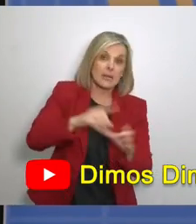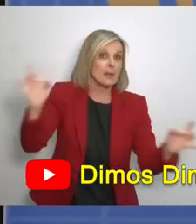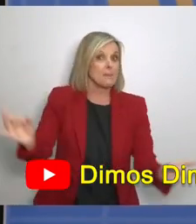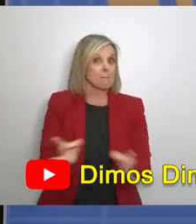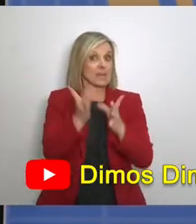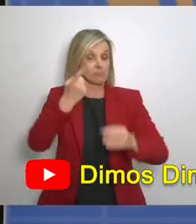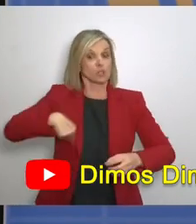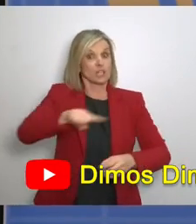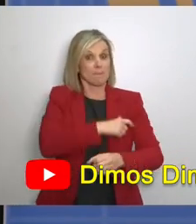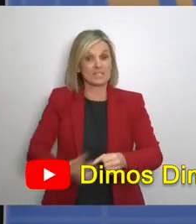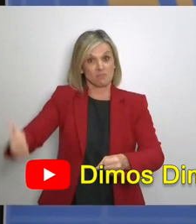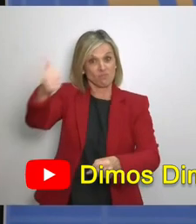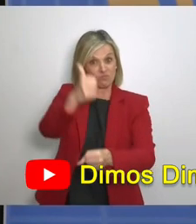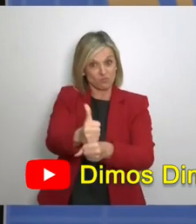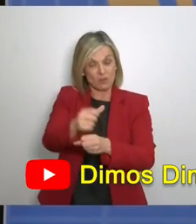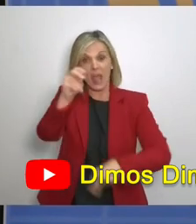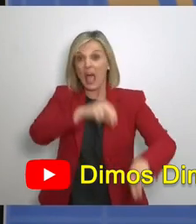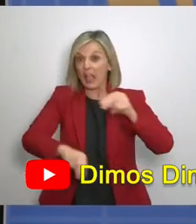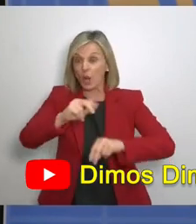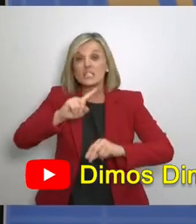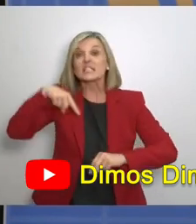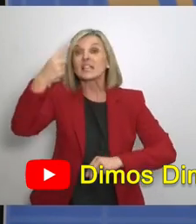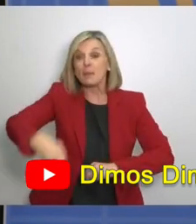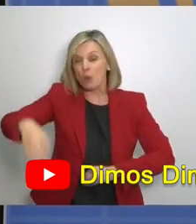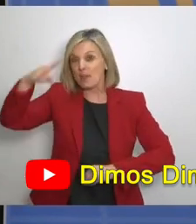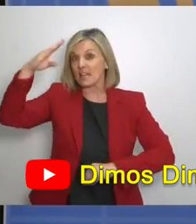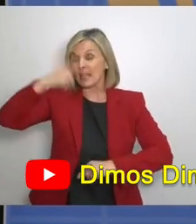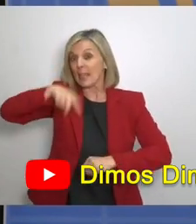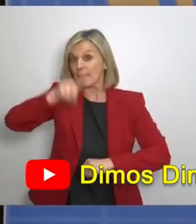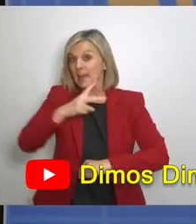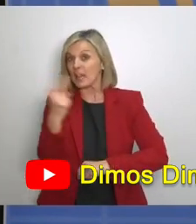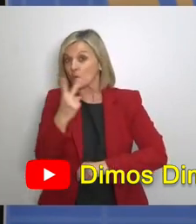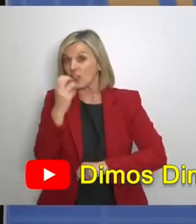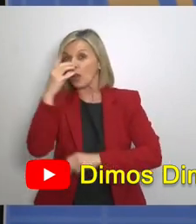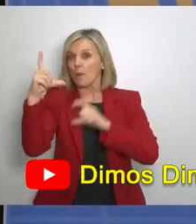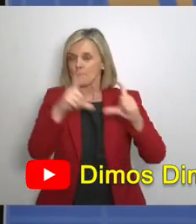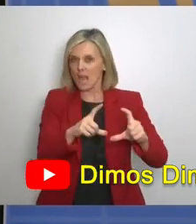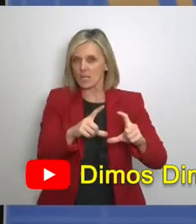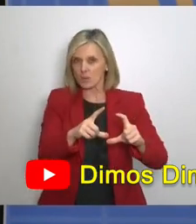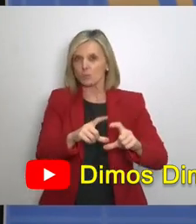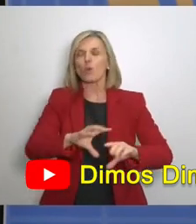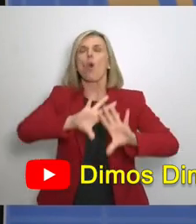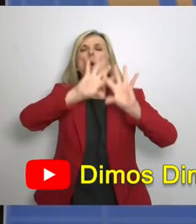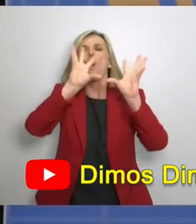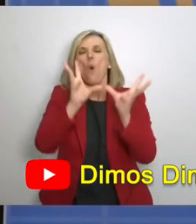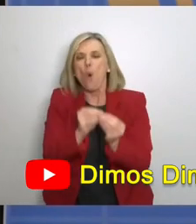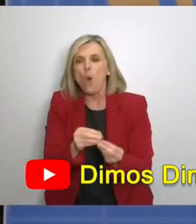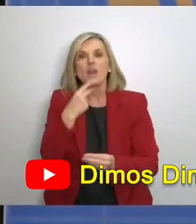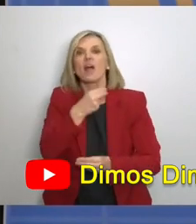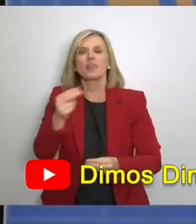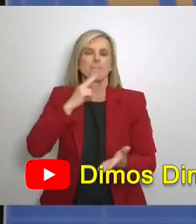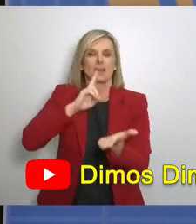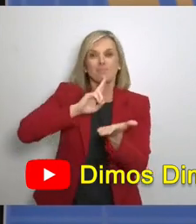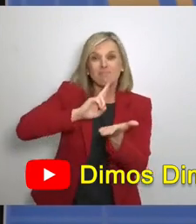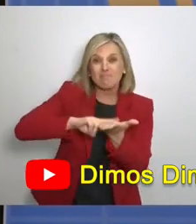μέρα τόσο την τις εξασφαλίσεις όσον αφορά για τις καταβολές των ασφαλιστικών εισφορών μέχρι να